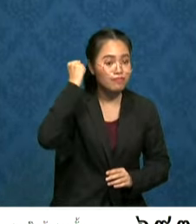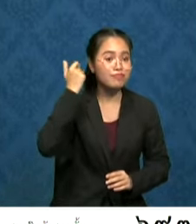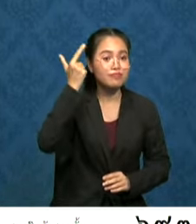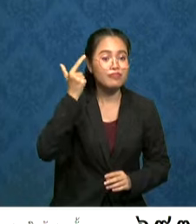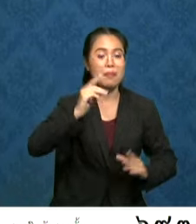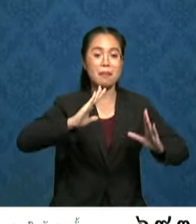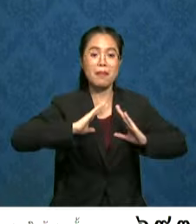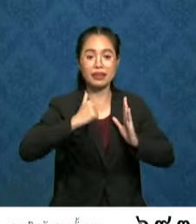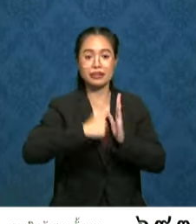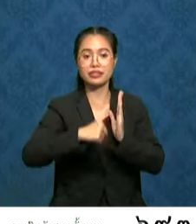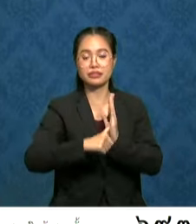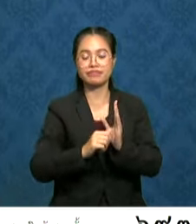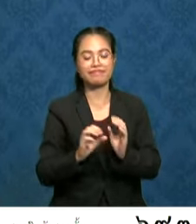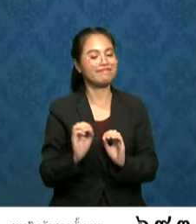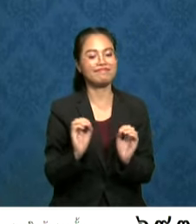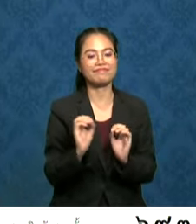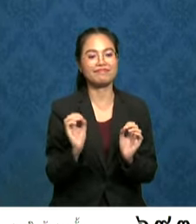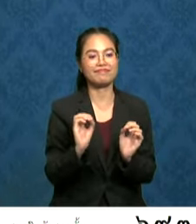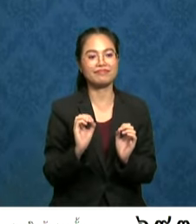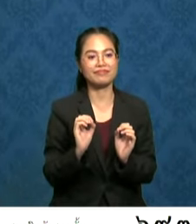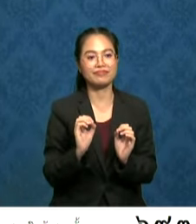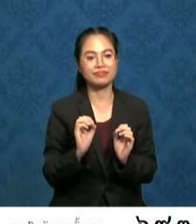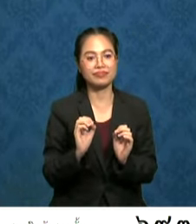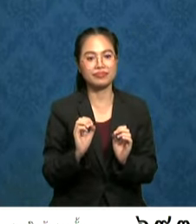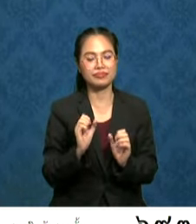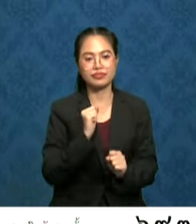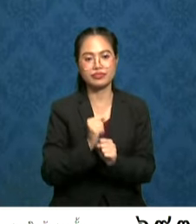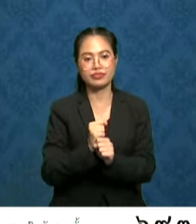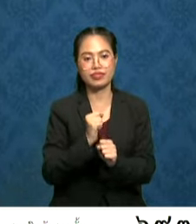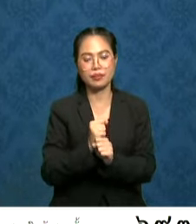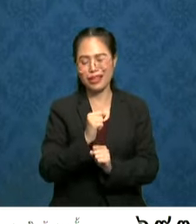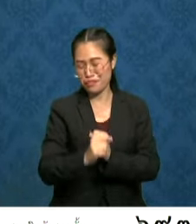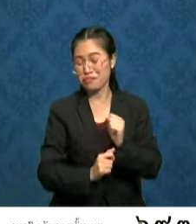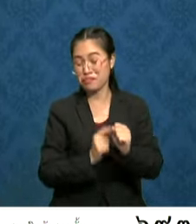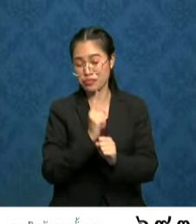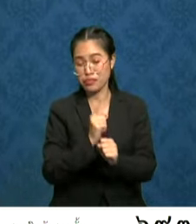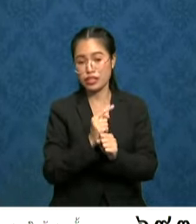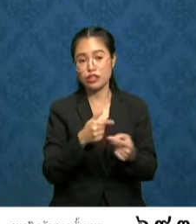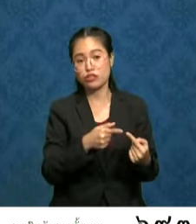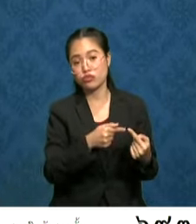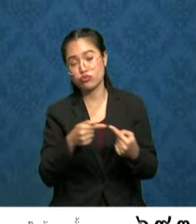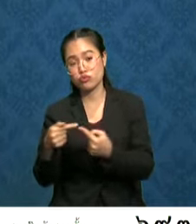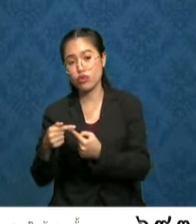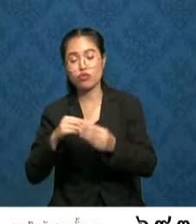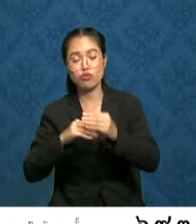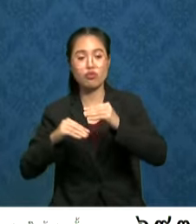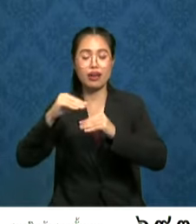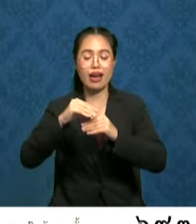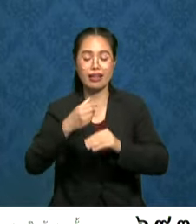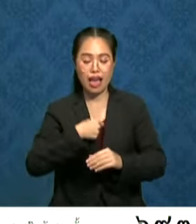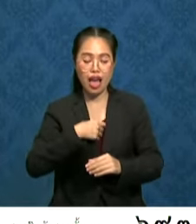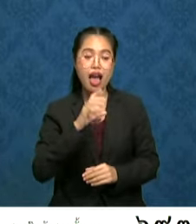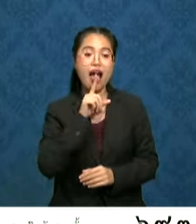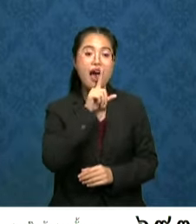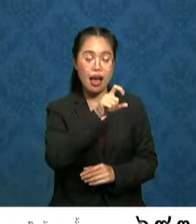สัญญาไว้ 3ปีนะคะพรรคหนี้เกษตรกร 3ปีทำไปได้แล้วเกือบๆปีนึงแล้วนะคะกำลังจะต้องต่ออายุโครงการก็ฝากถามเลยแล้วกัน